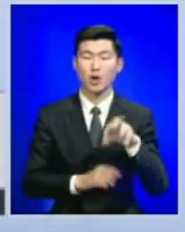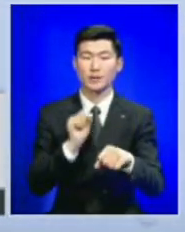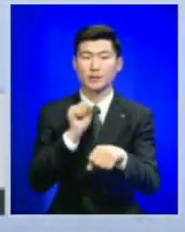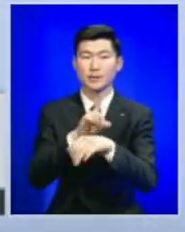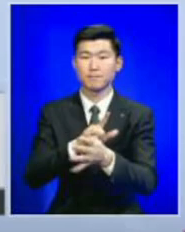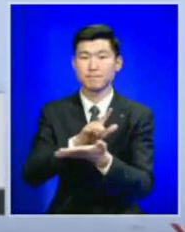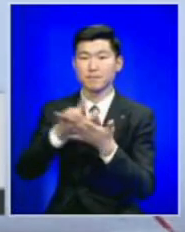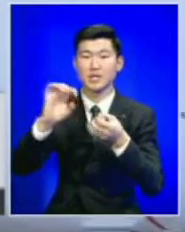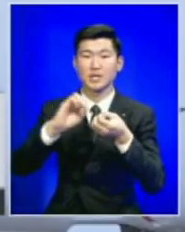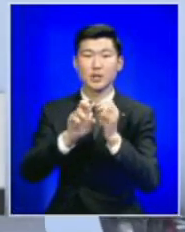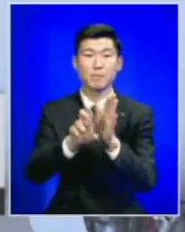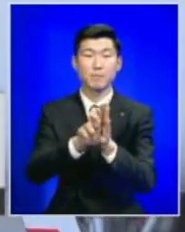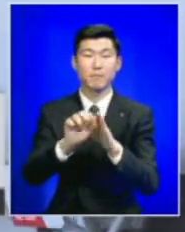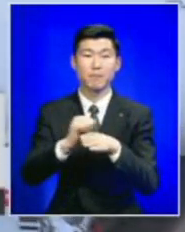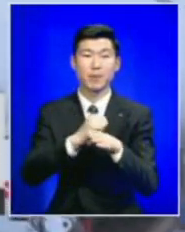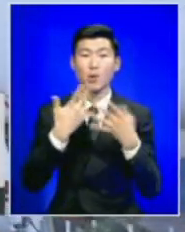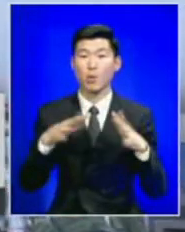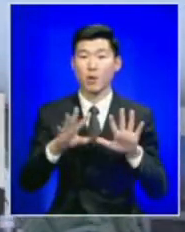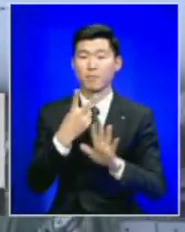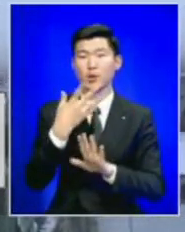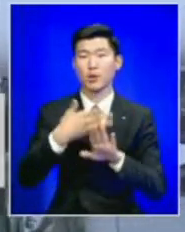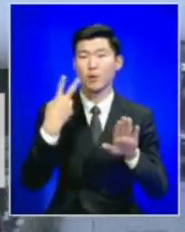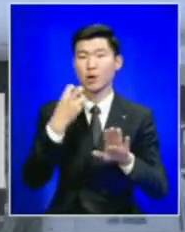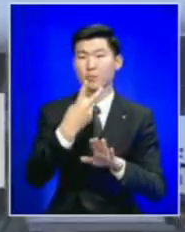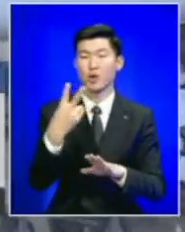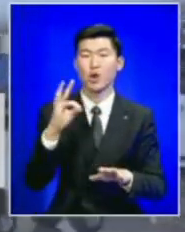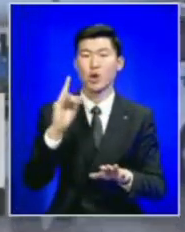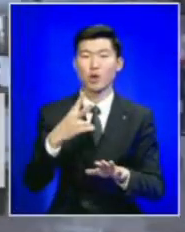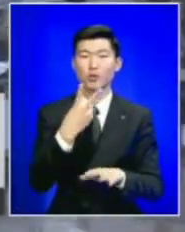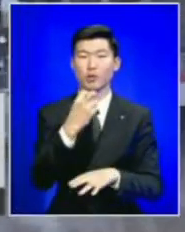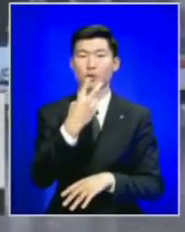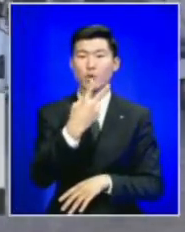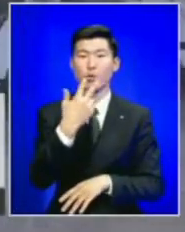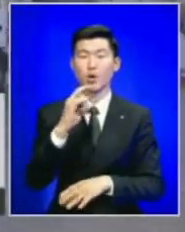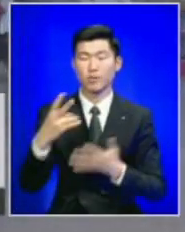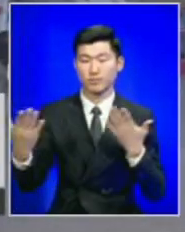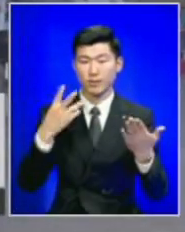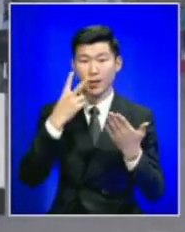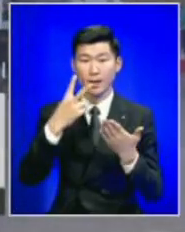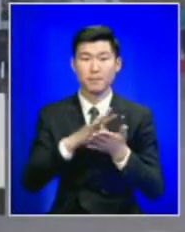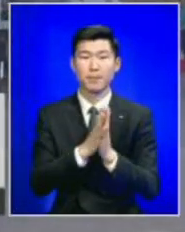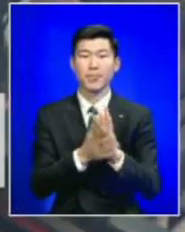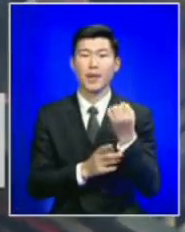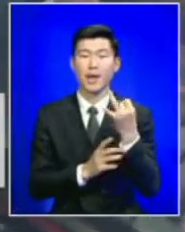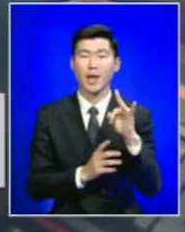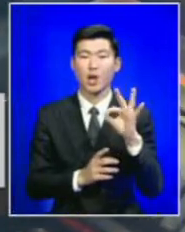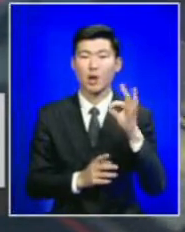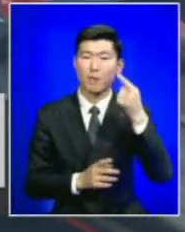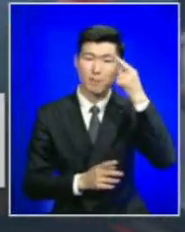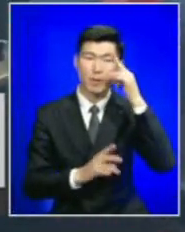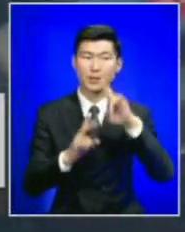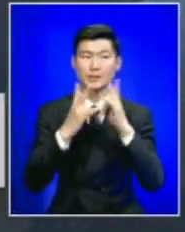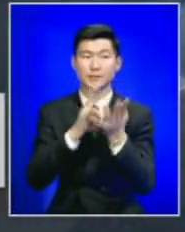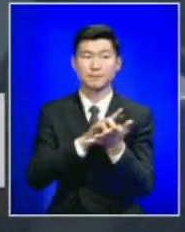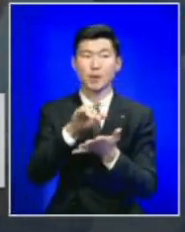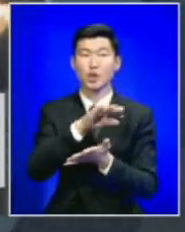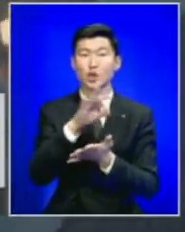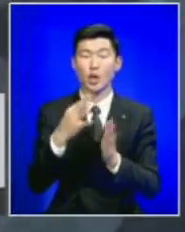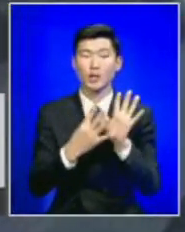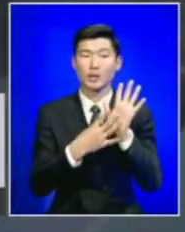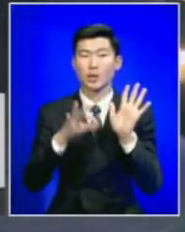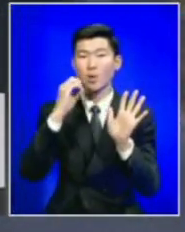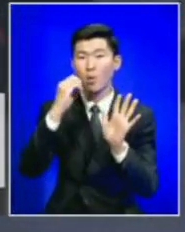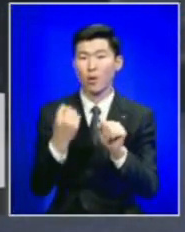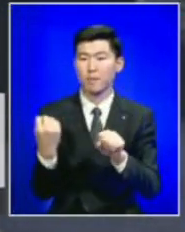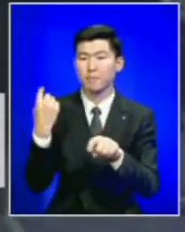үйлдэхэд бэлэн болжээ. Өнгөрсөн 2022 онтой 2023 оныг харьцуулбал Aira Mongolia компаний нийт нислэгийн тоо 90%